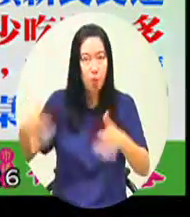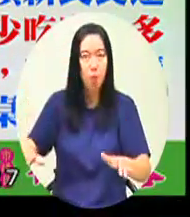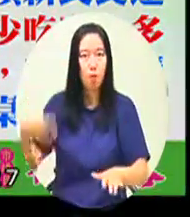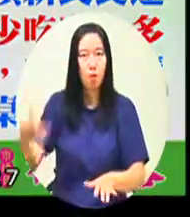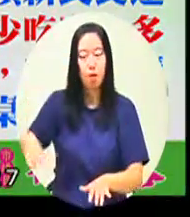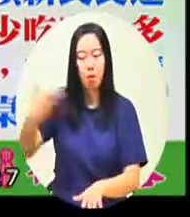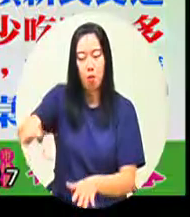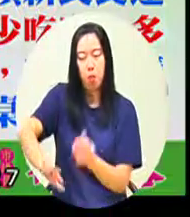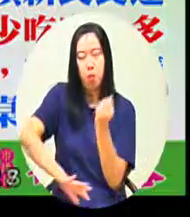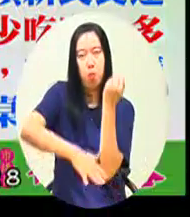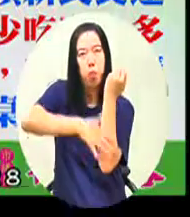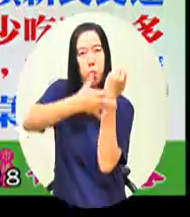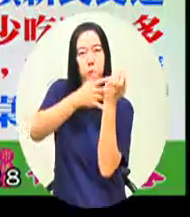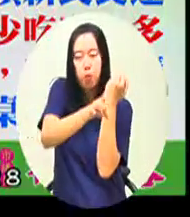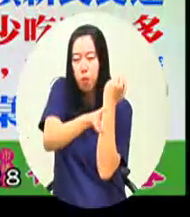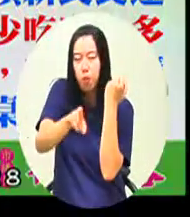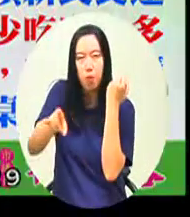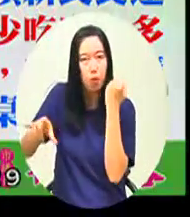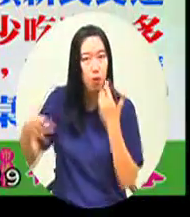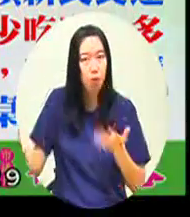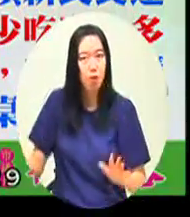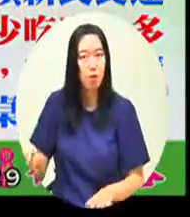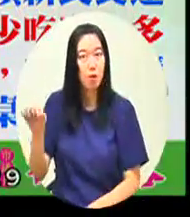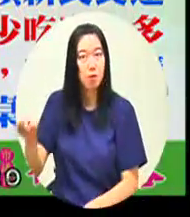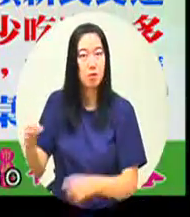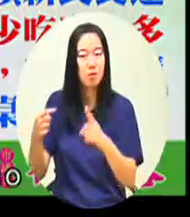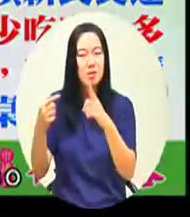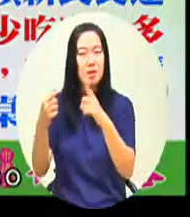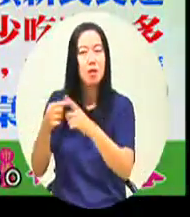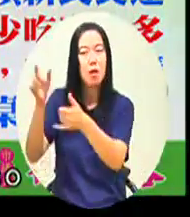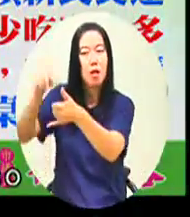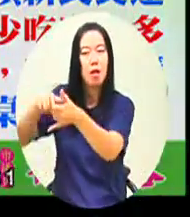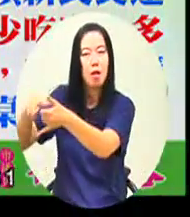灾，这都是人类造成的啊。